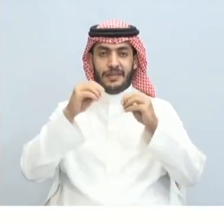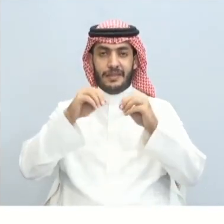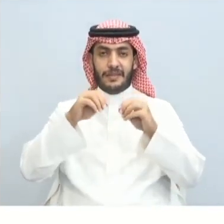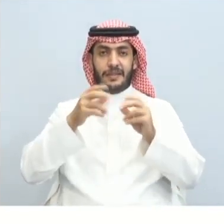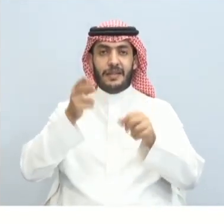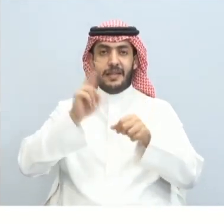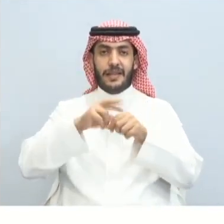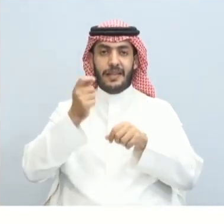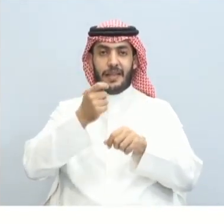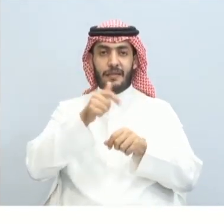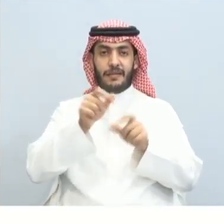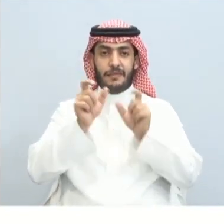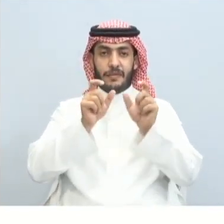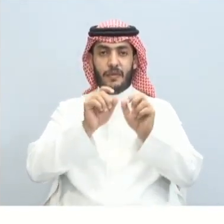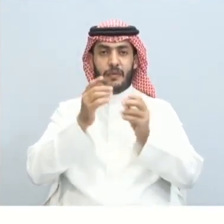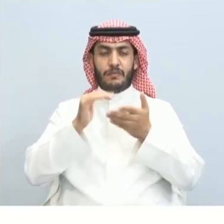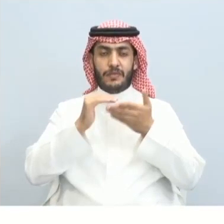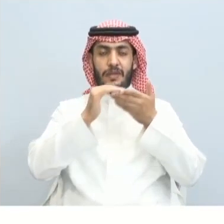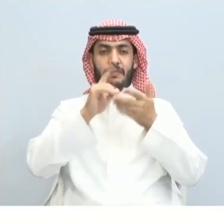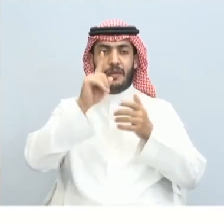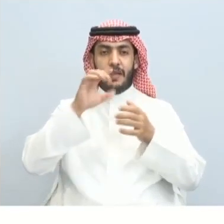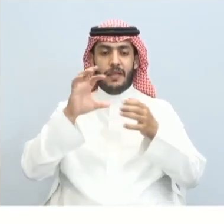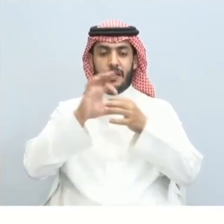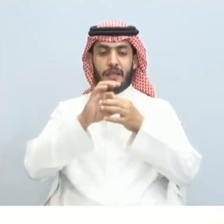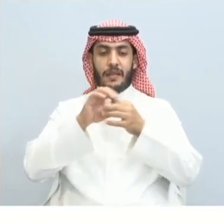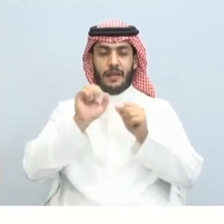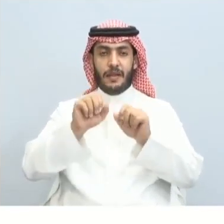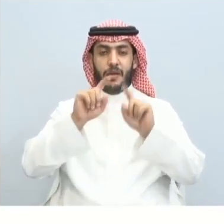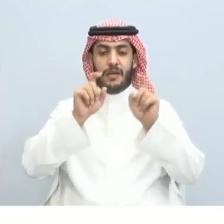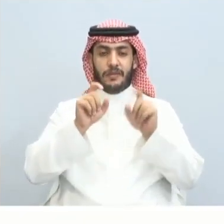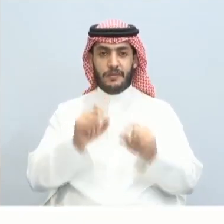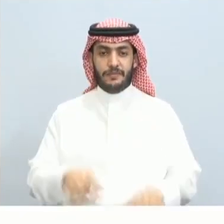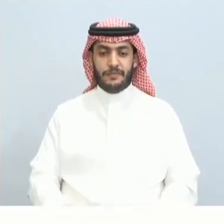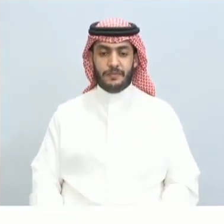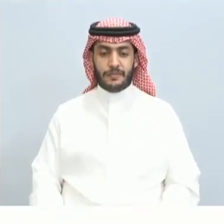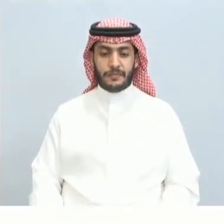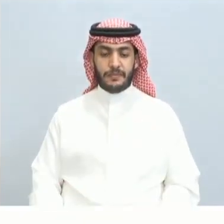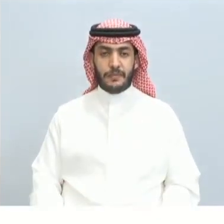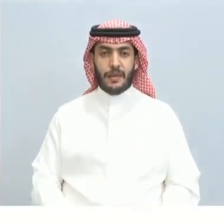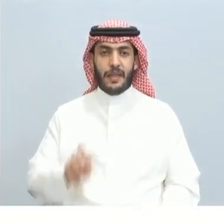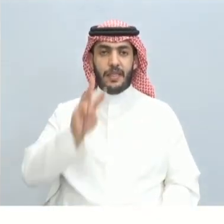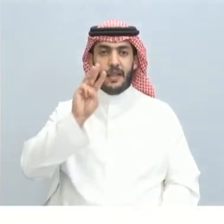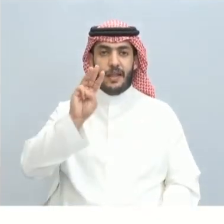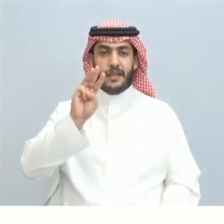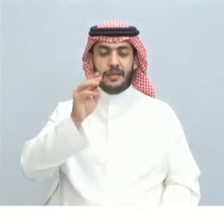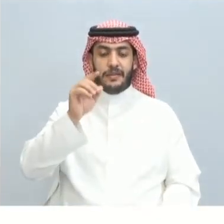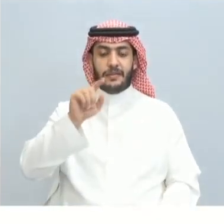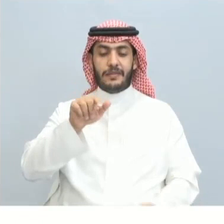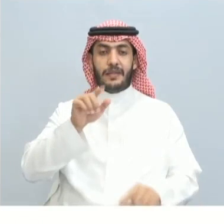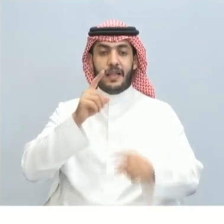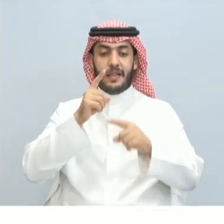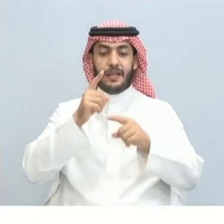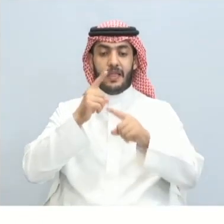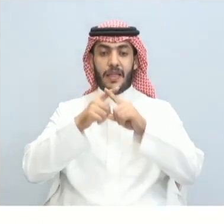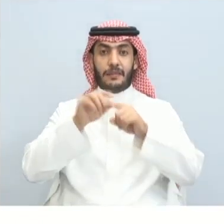لاعاده كتابه هذه العباره بصوره مكافئه لكي لا تتضمن اقوى سنه العباره هي ثلاثه مضروبه في